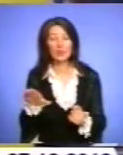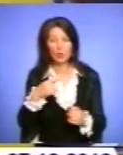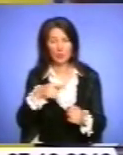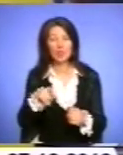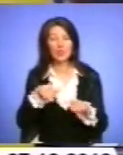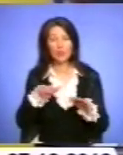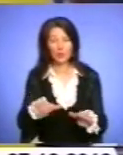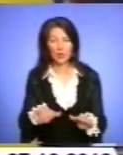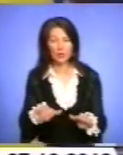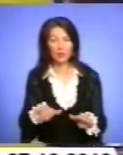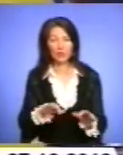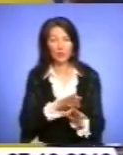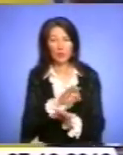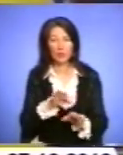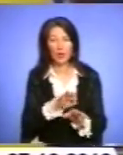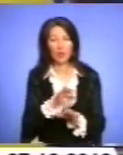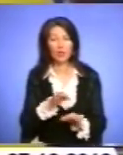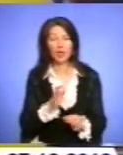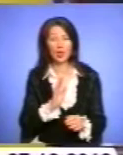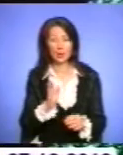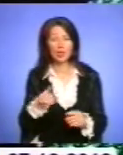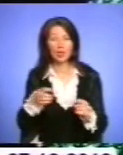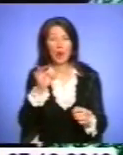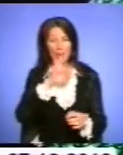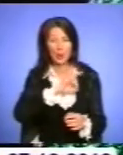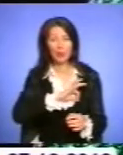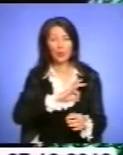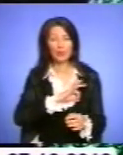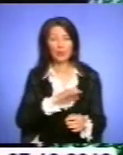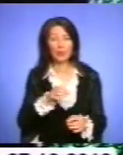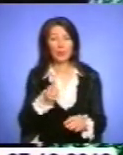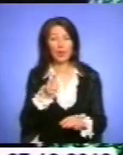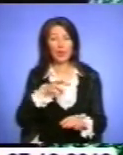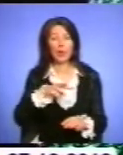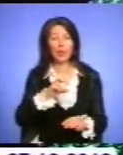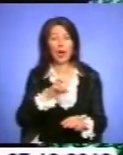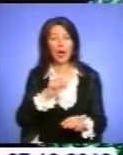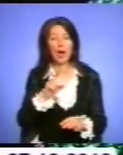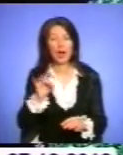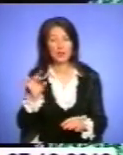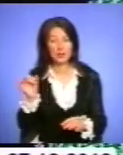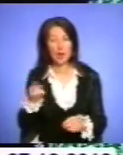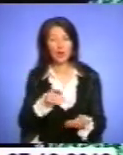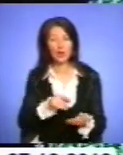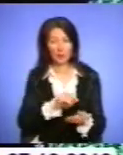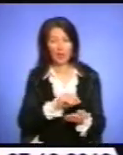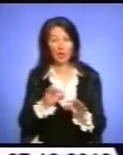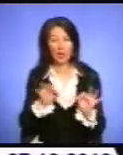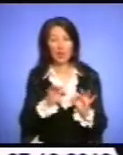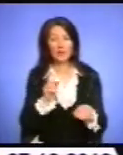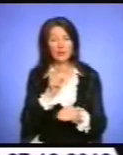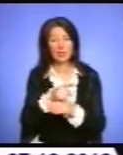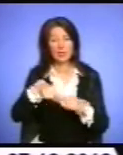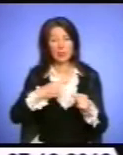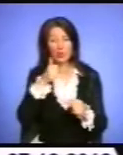коли інвестиційні проекти вийдуть на сталу прибуткову роботу. Микола Азаров окреслив завдання на наступний рік та привітав усіх із святами.